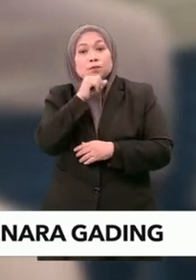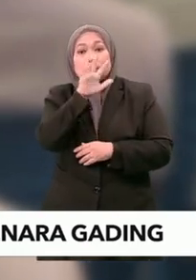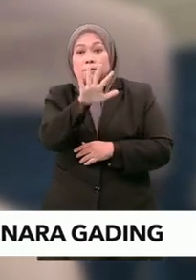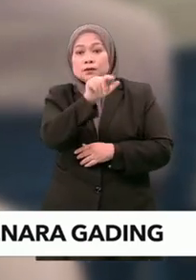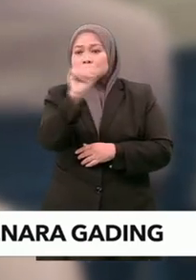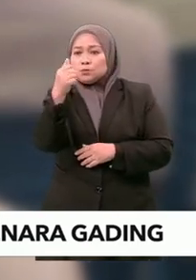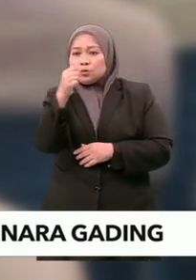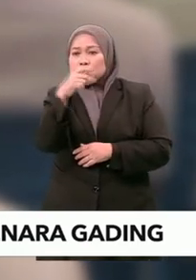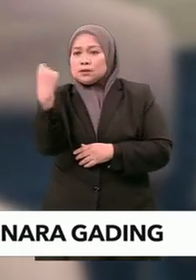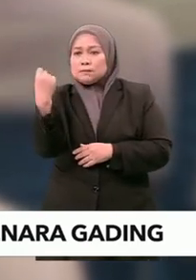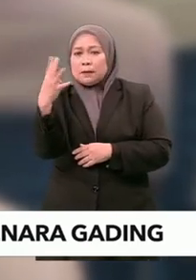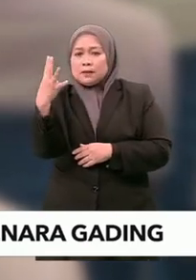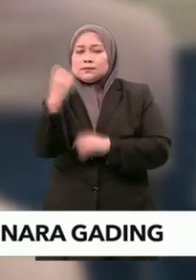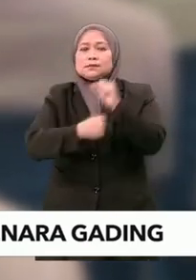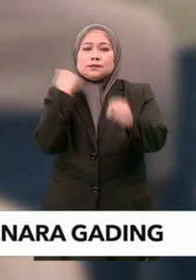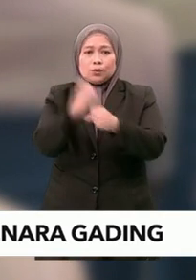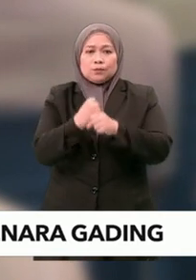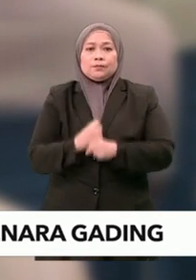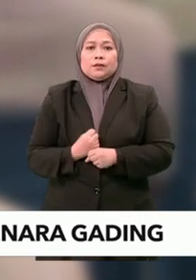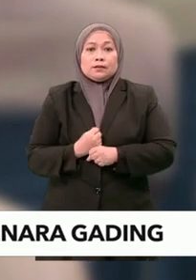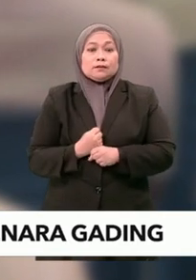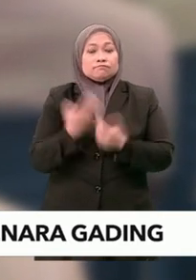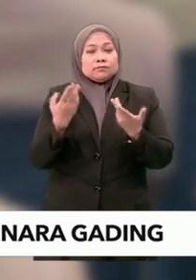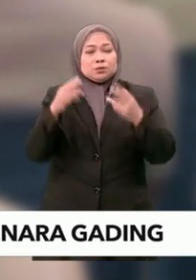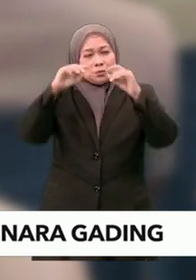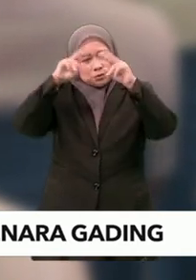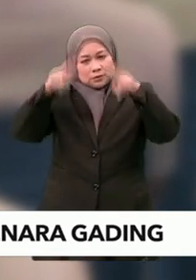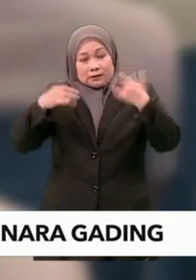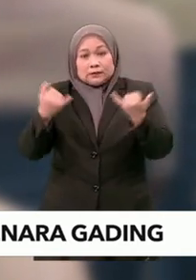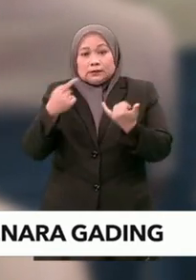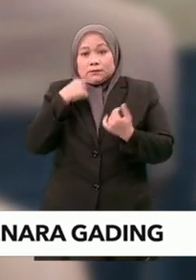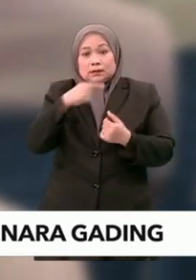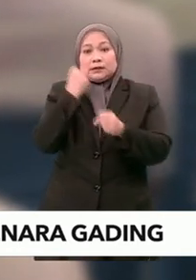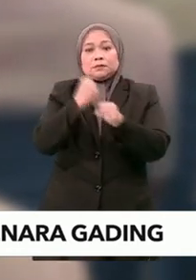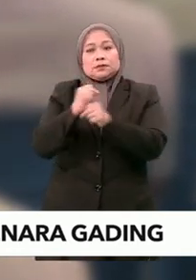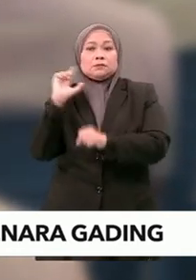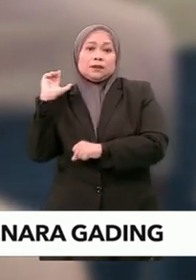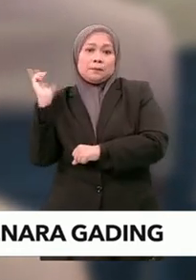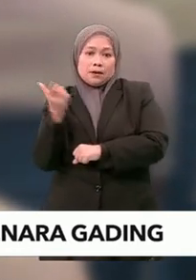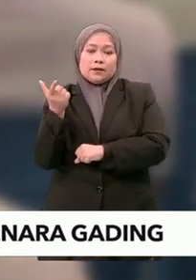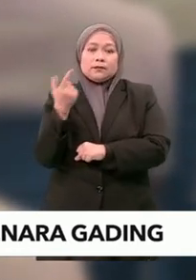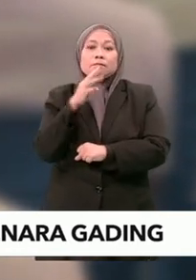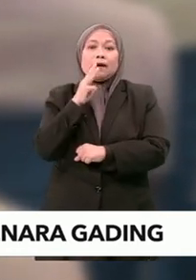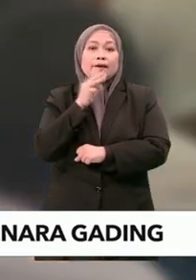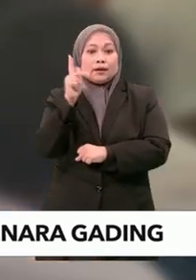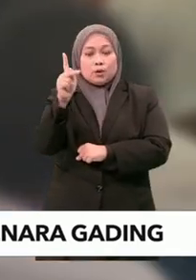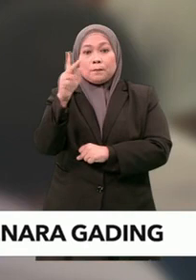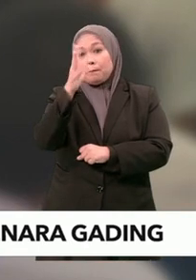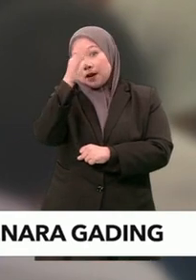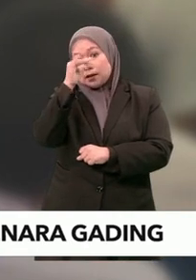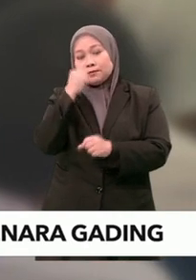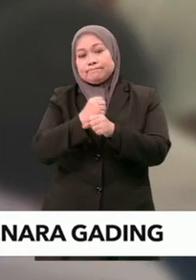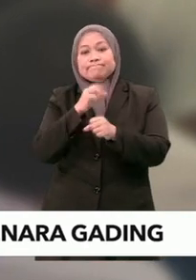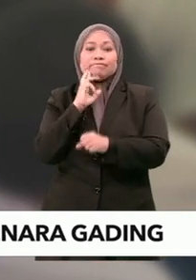10 dan 14 tahun ujar Hafizan yang kini bekerja sebagai pelayan di sebuah hotel di air krumelake pada